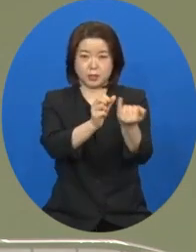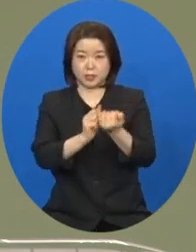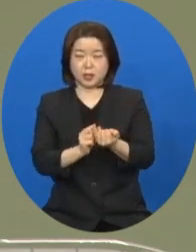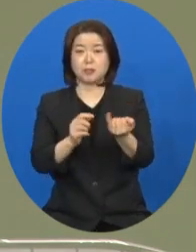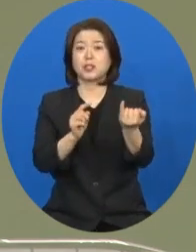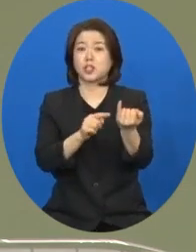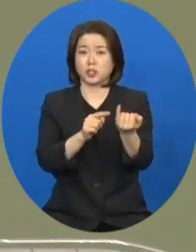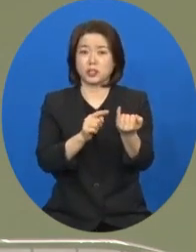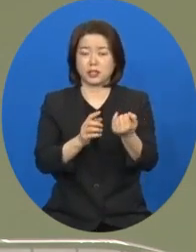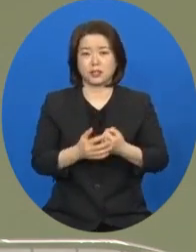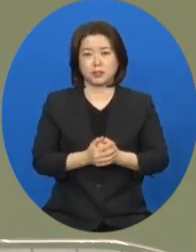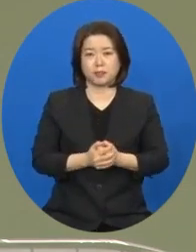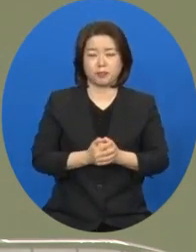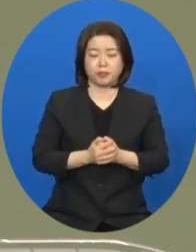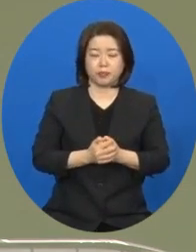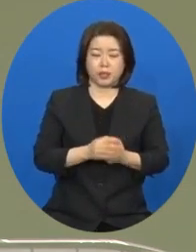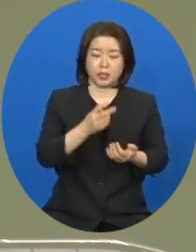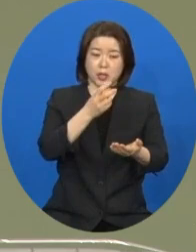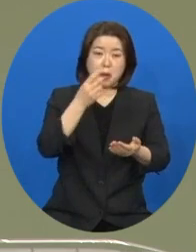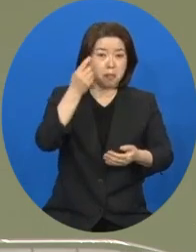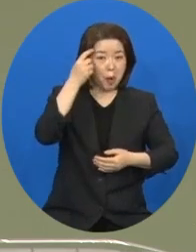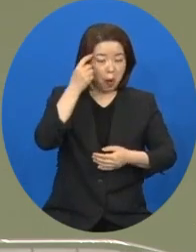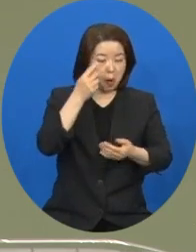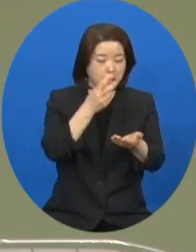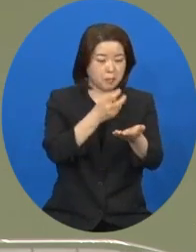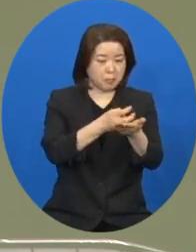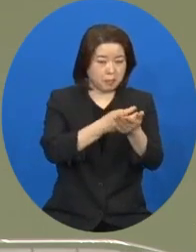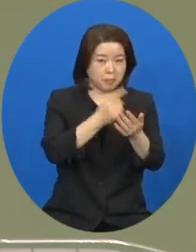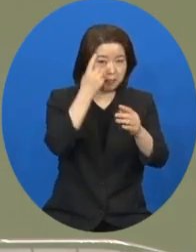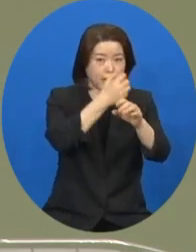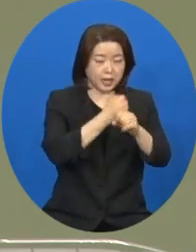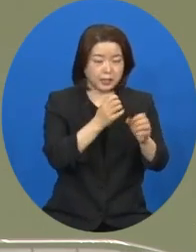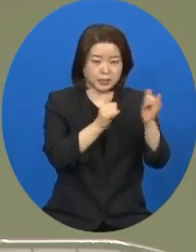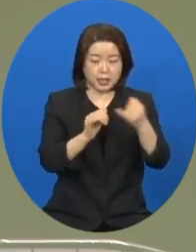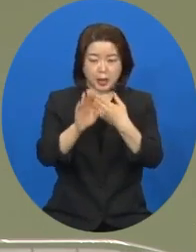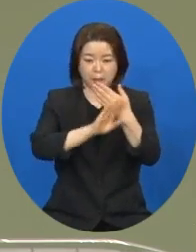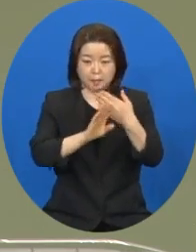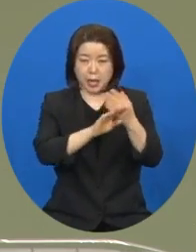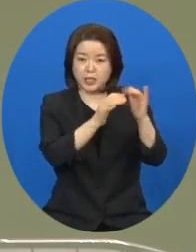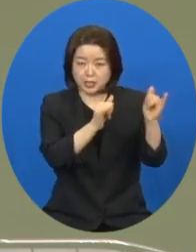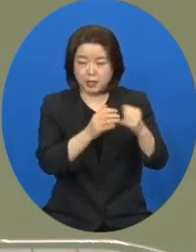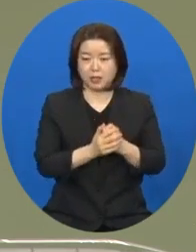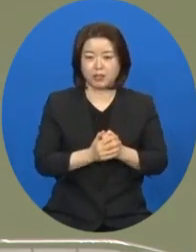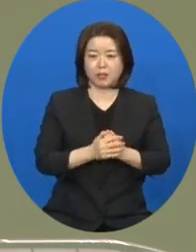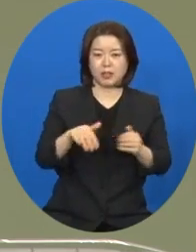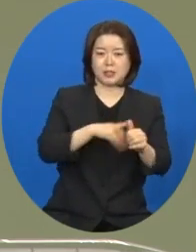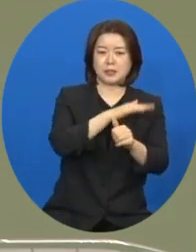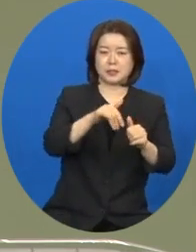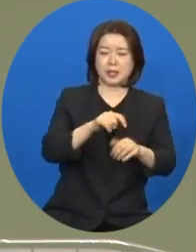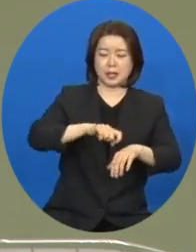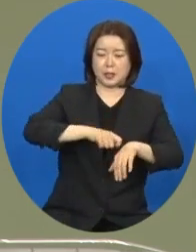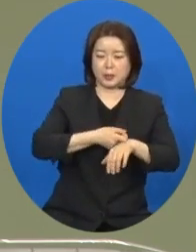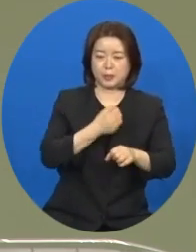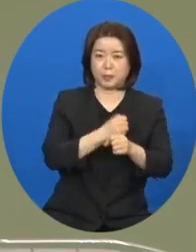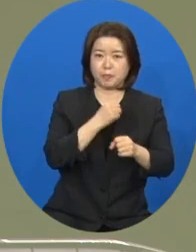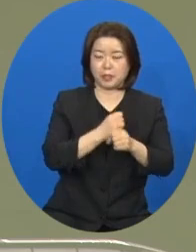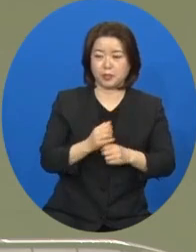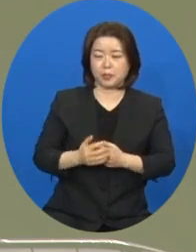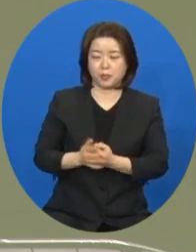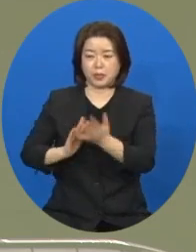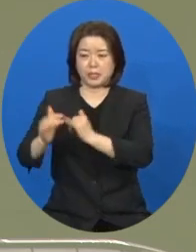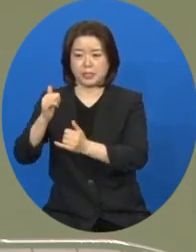이 바리새인과 율법학자들이 상황을 아주 만들어 놓고 예수님을 함정에